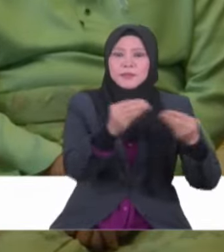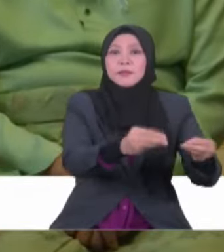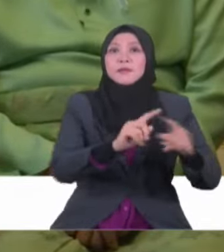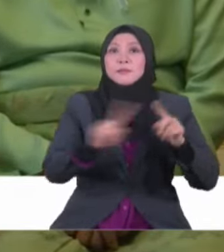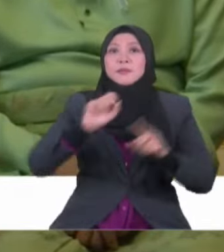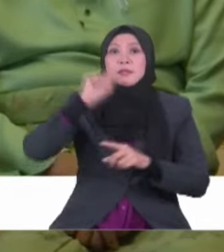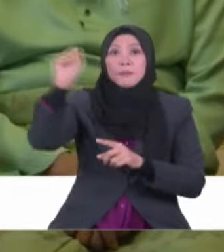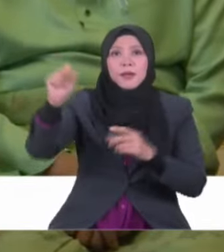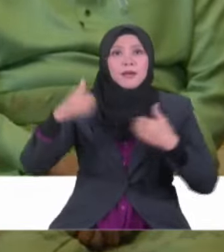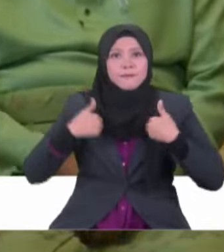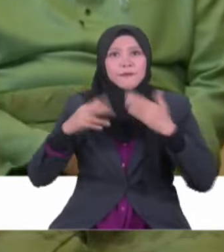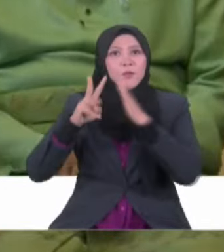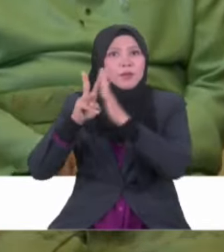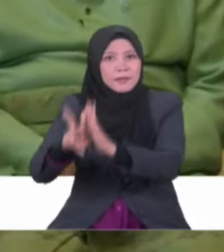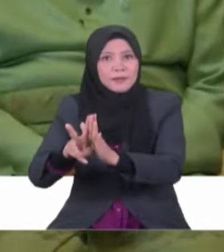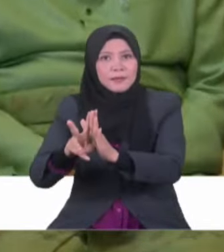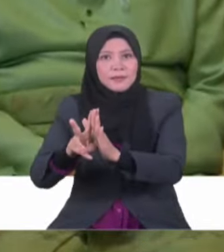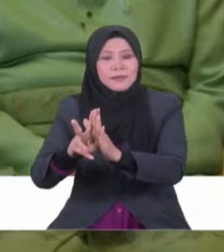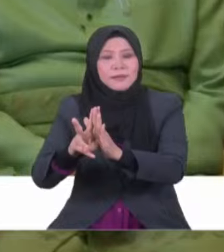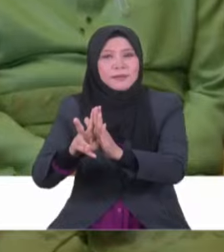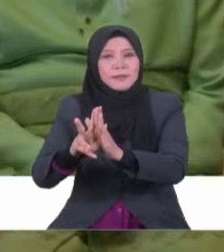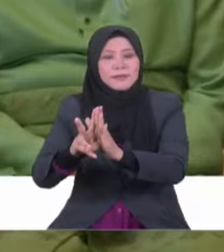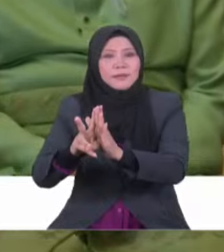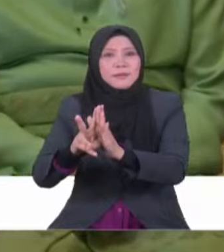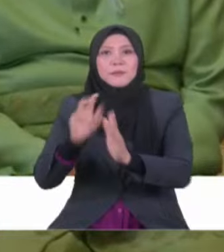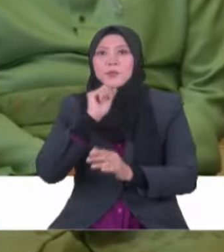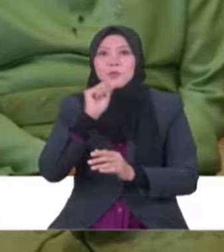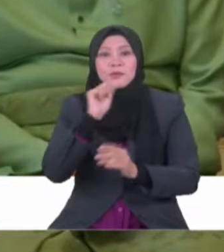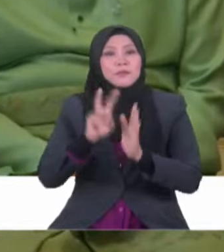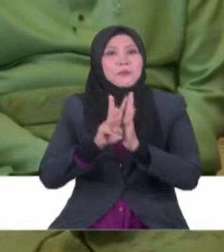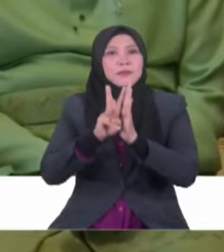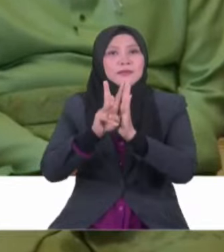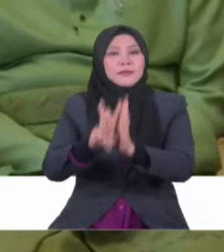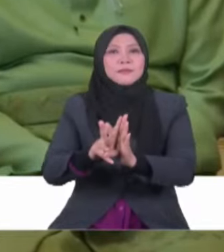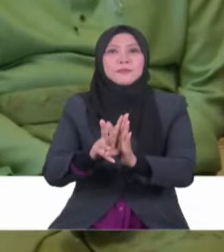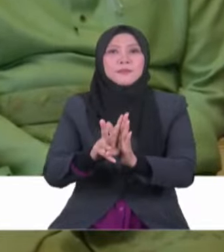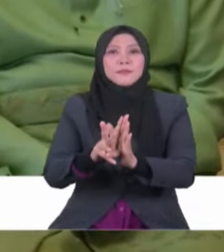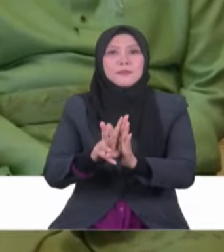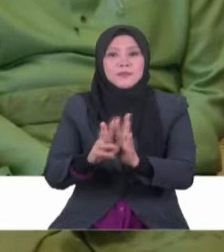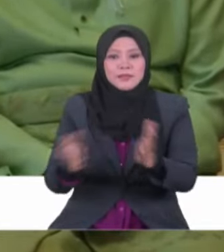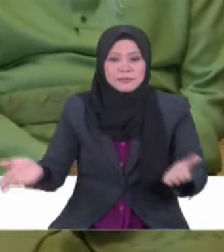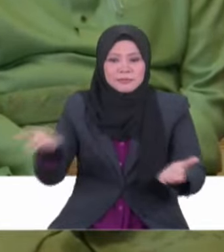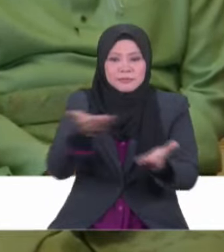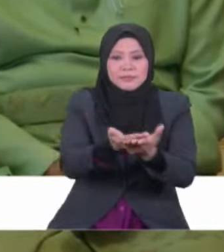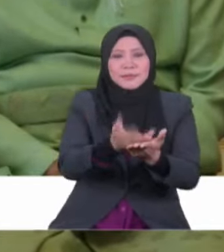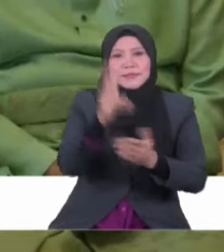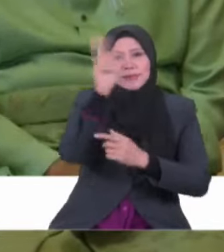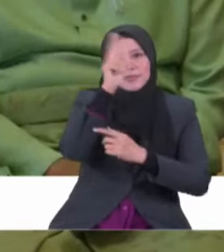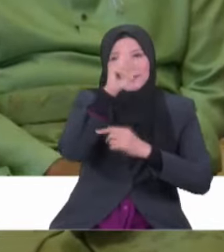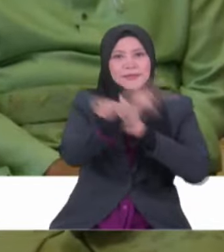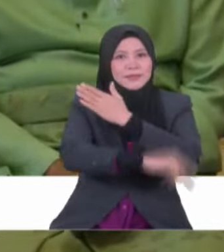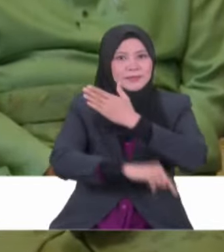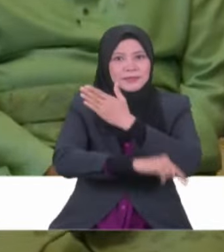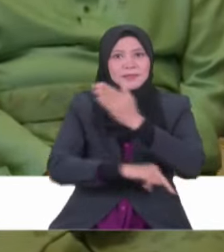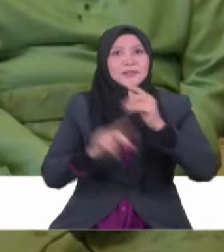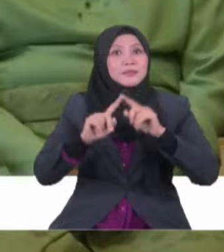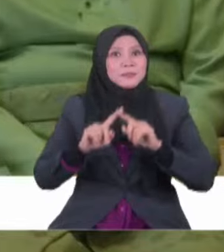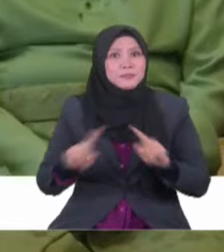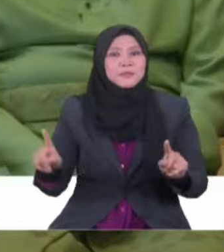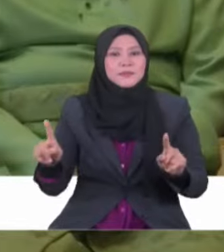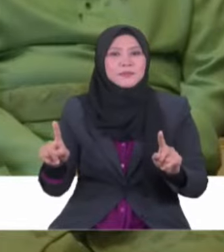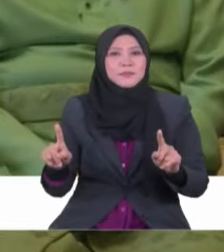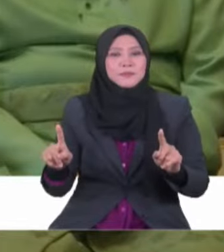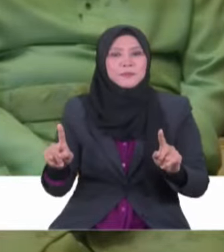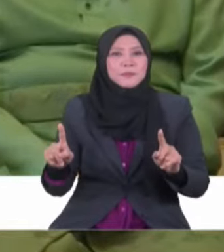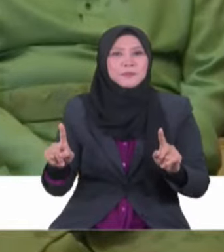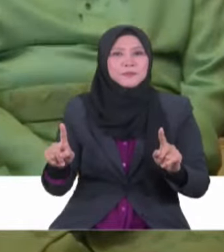pun ada wakil, tetapi bukan wakil yang diusulkan oleh kerajaan negeri. Tetapi saya